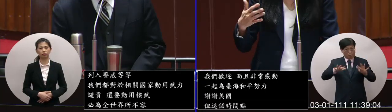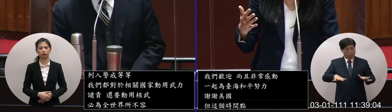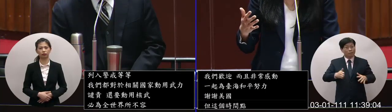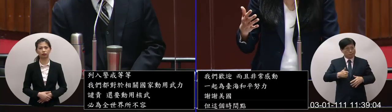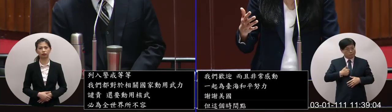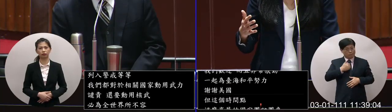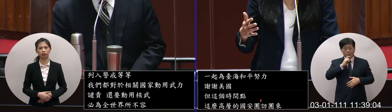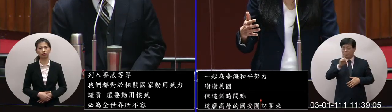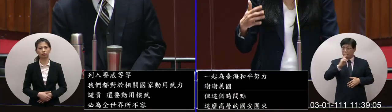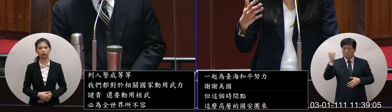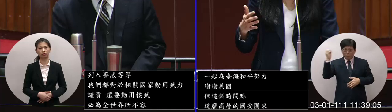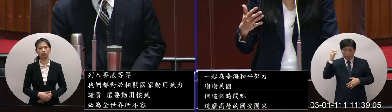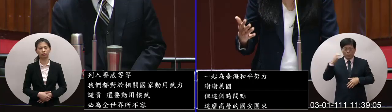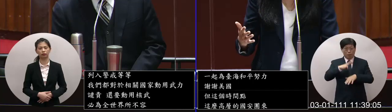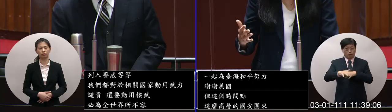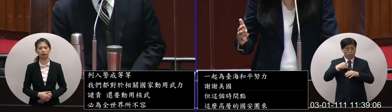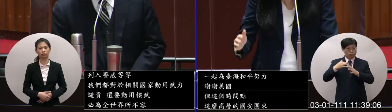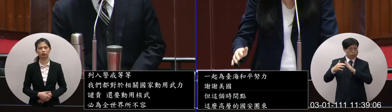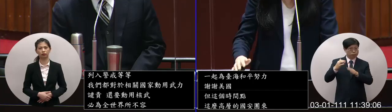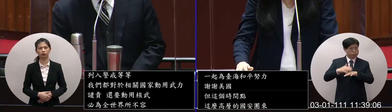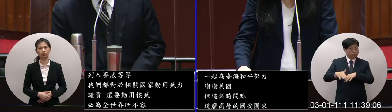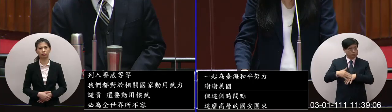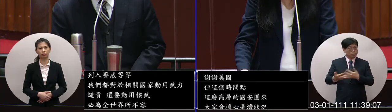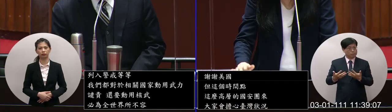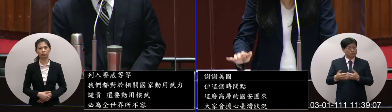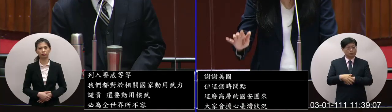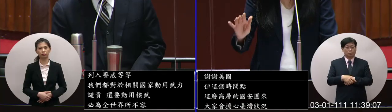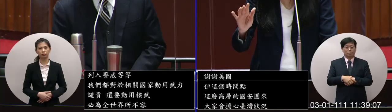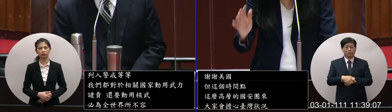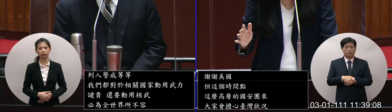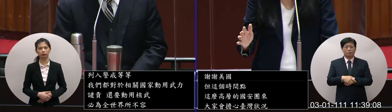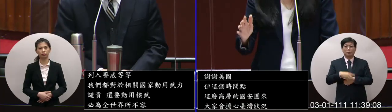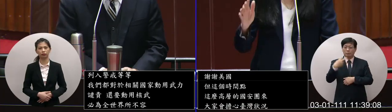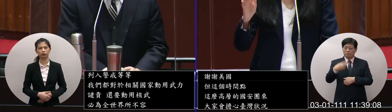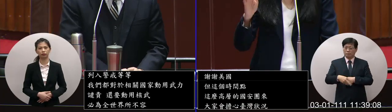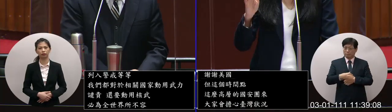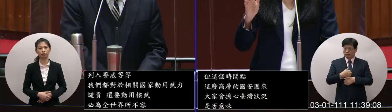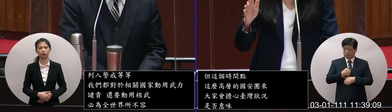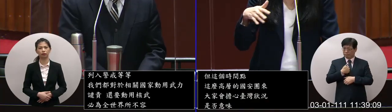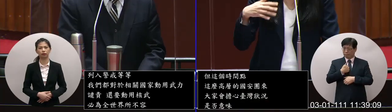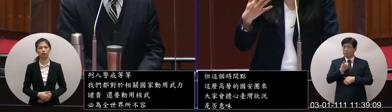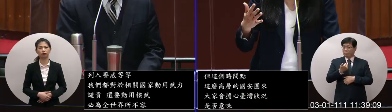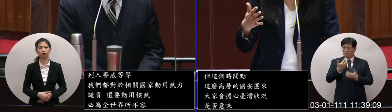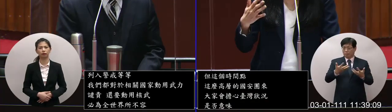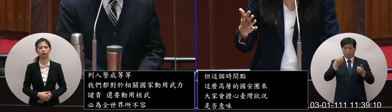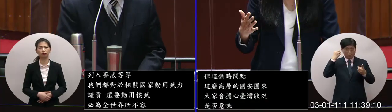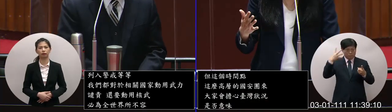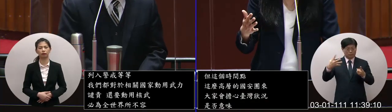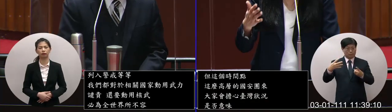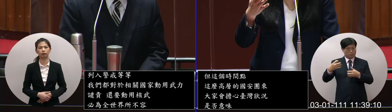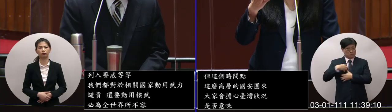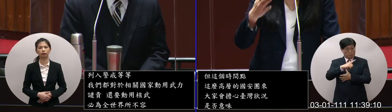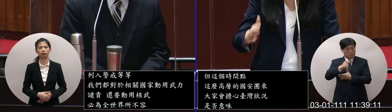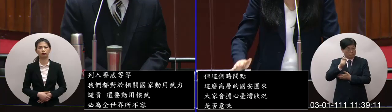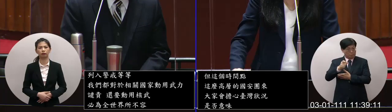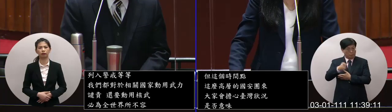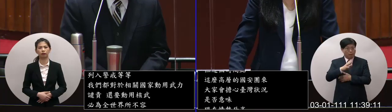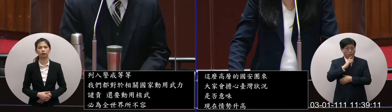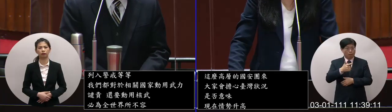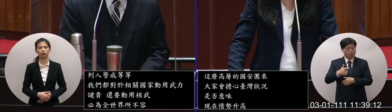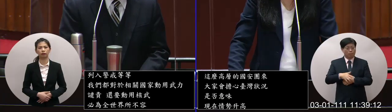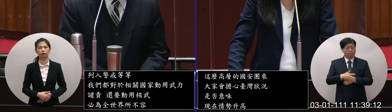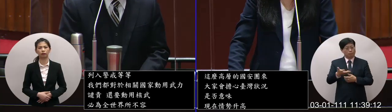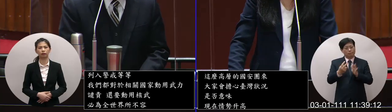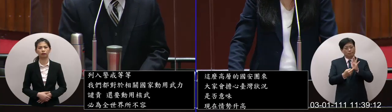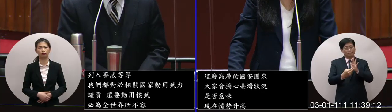现在有什么情资会有这个冲突的可能？然后莫非我们有新的军购要进行，是不是能够请院